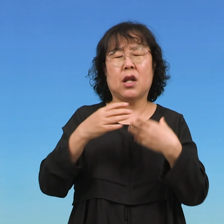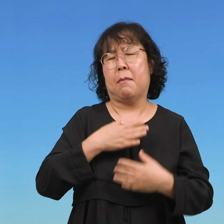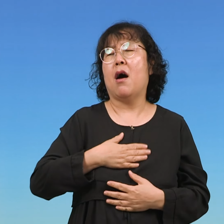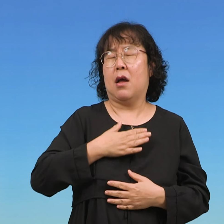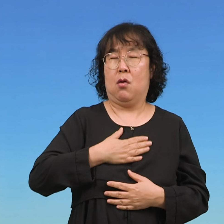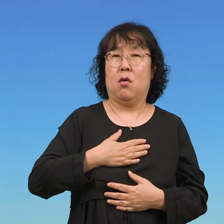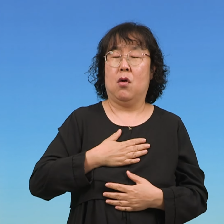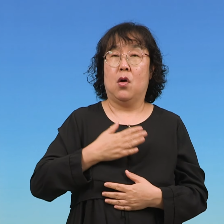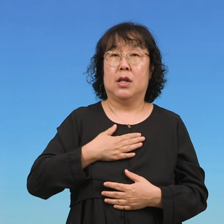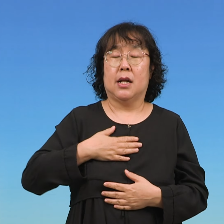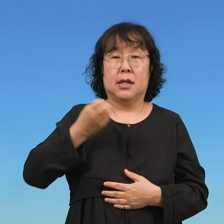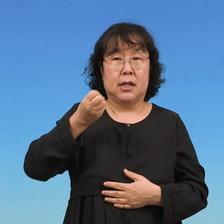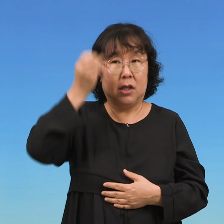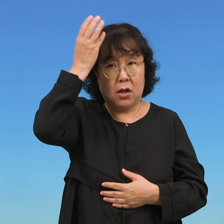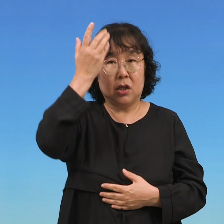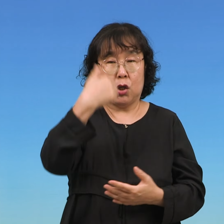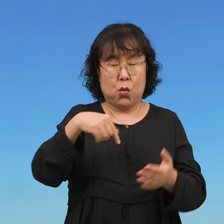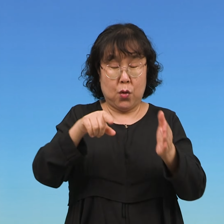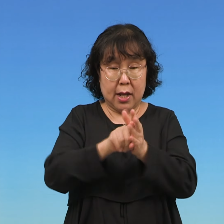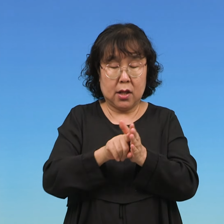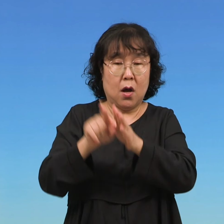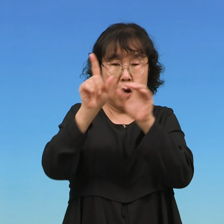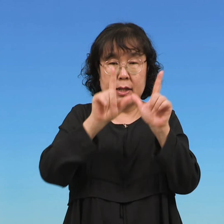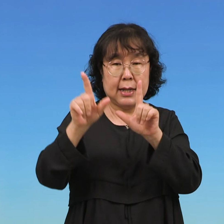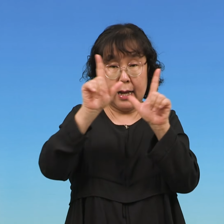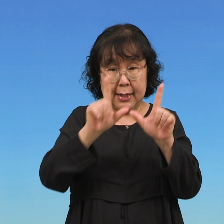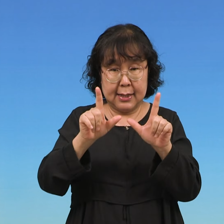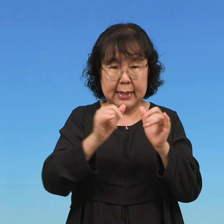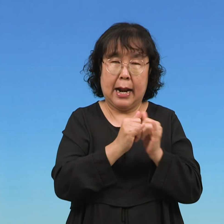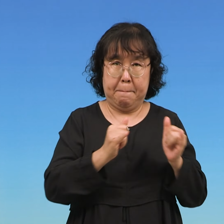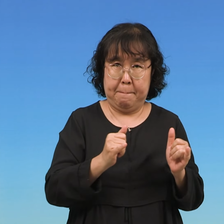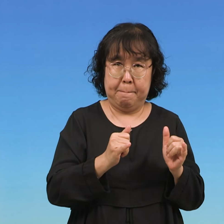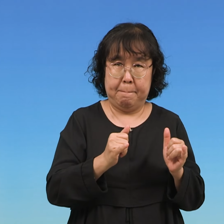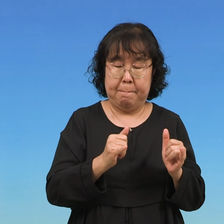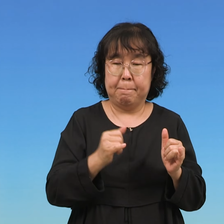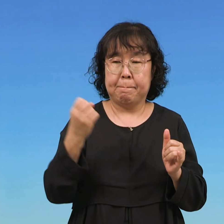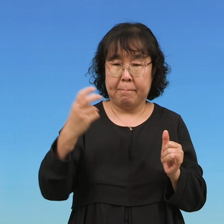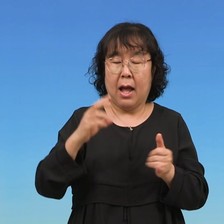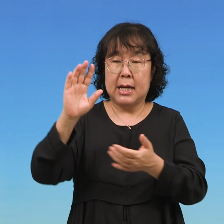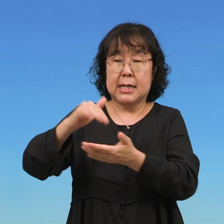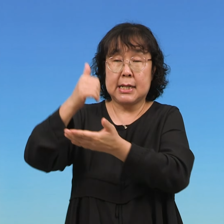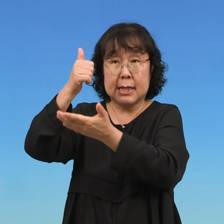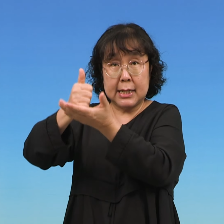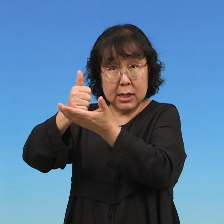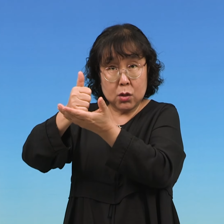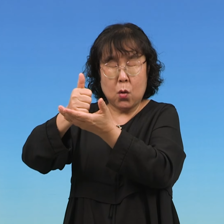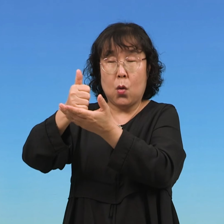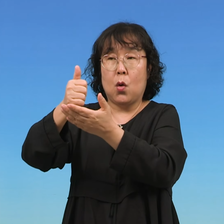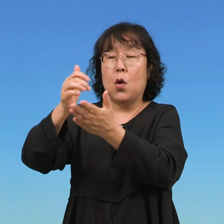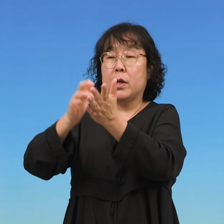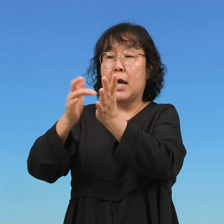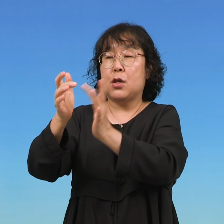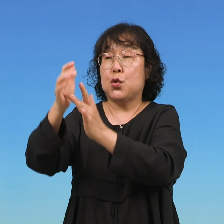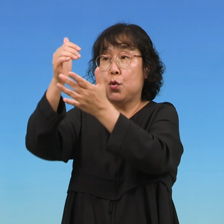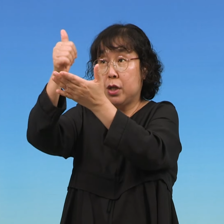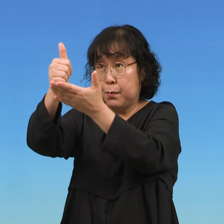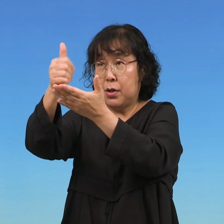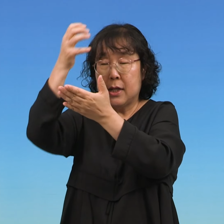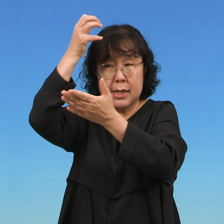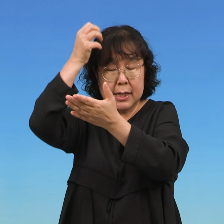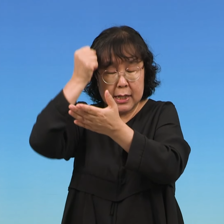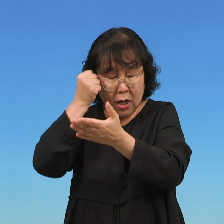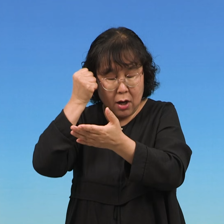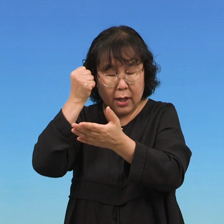하니까요 나는 이치기 위해서 살아가는 존재고 그리스도는 기억에 남도록